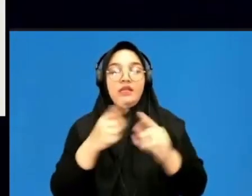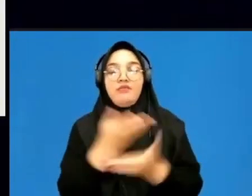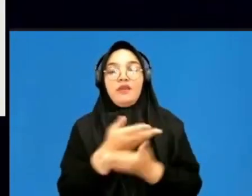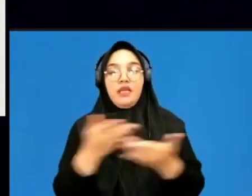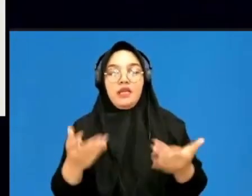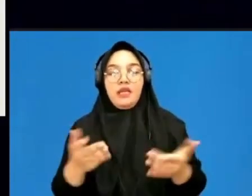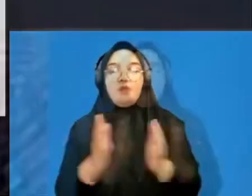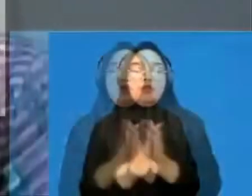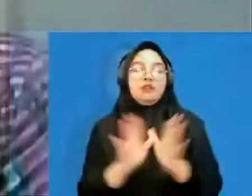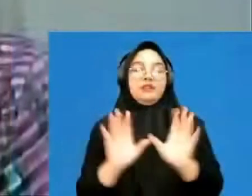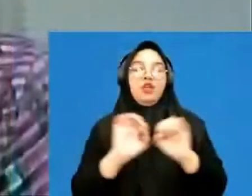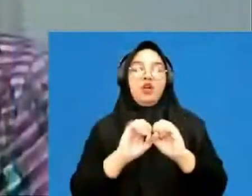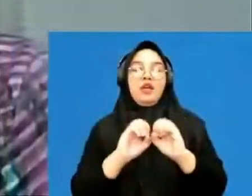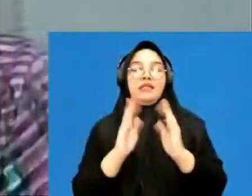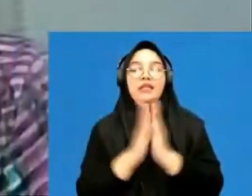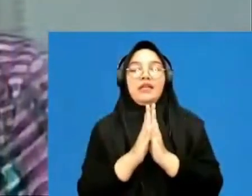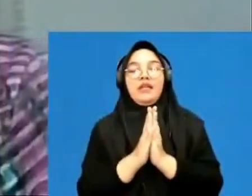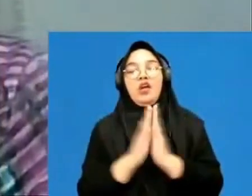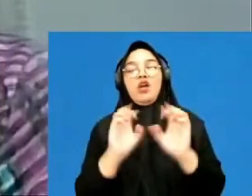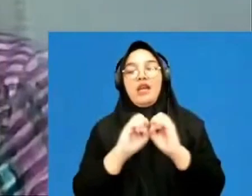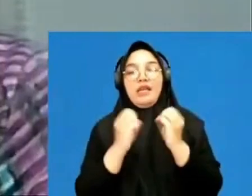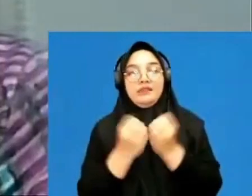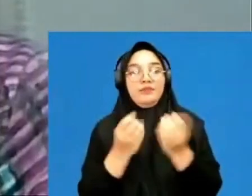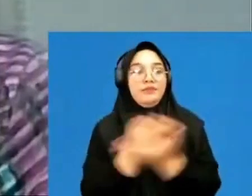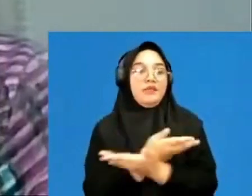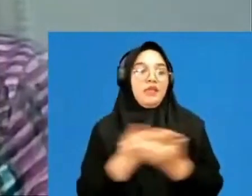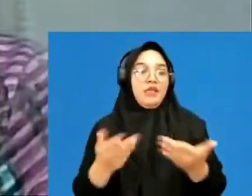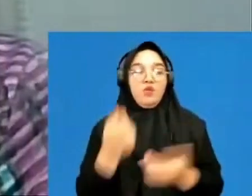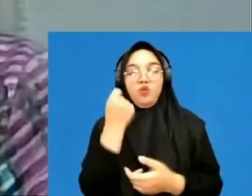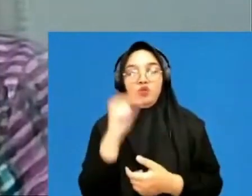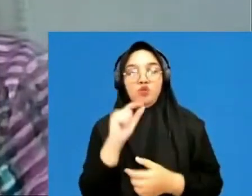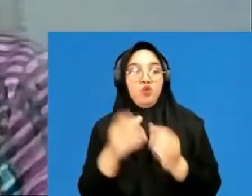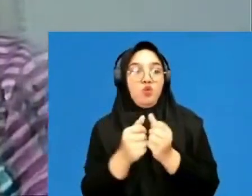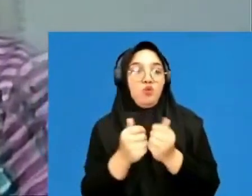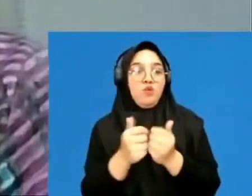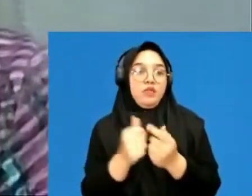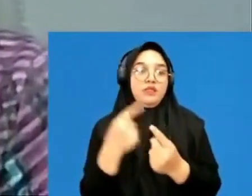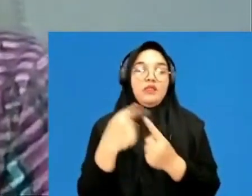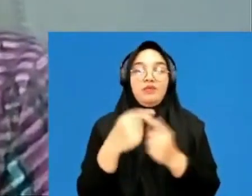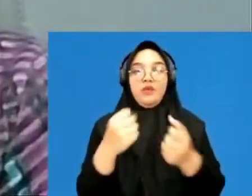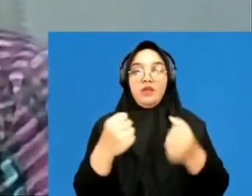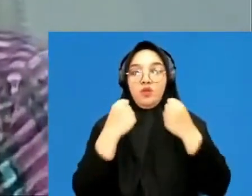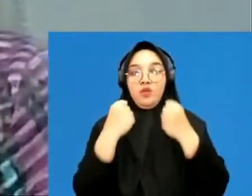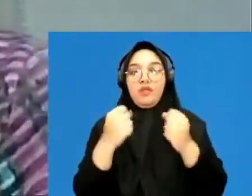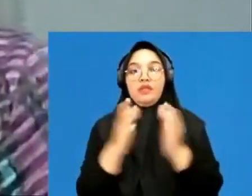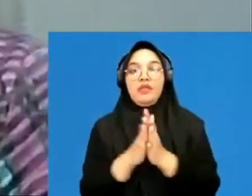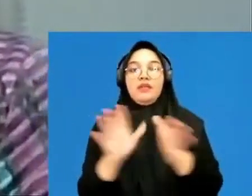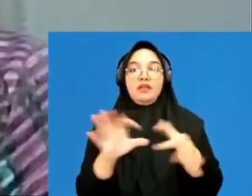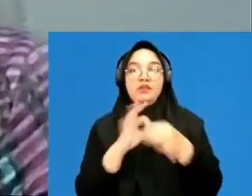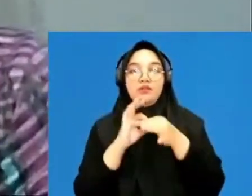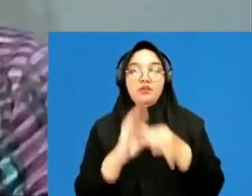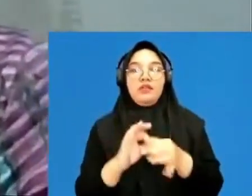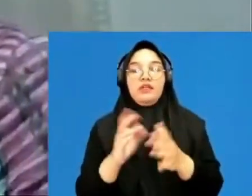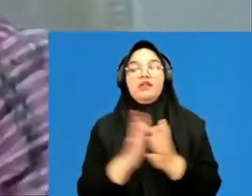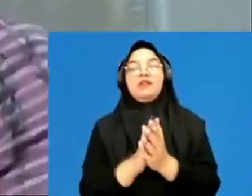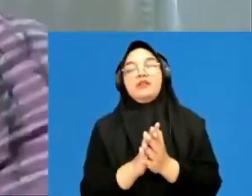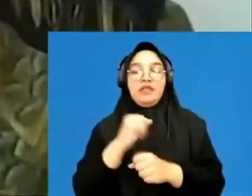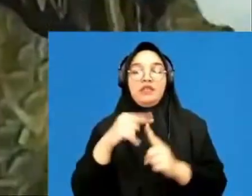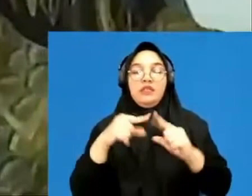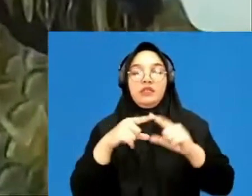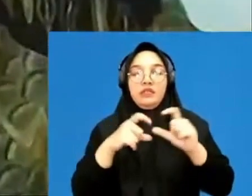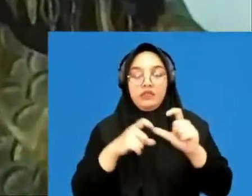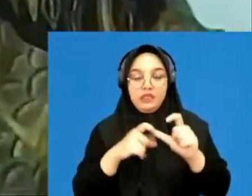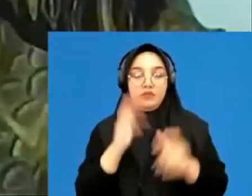serta ke organisasian mereka untuk memperkuat kualitas dan juga integrasi kolektif tersebut begitu